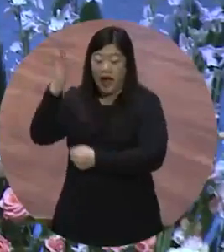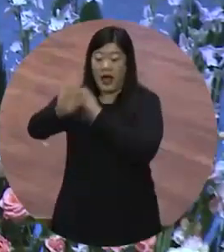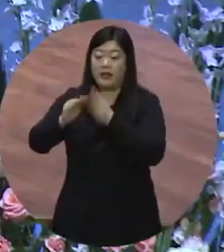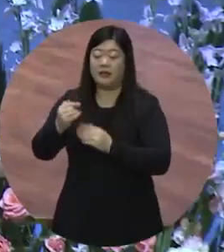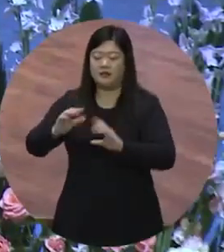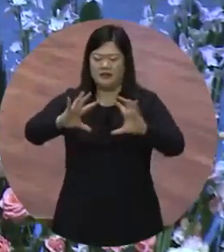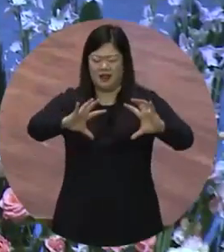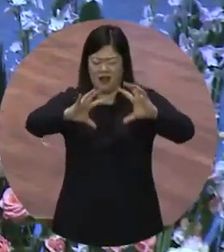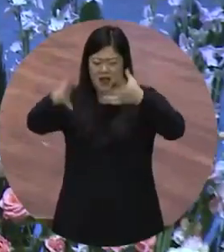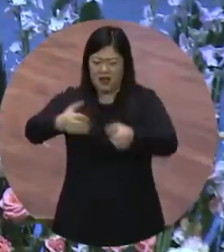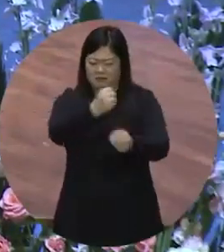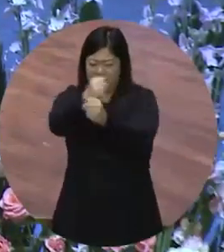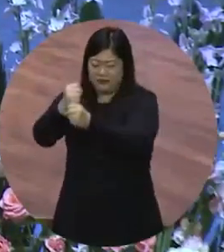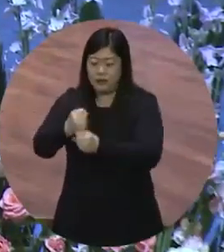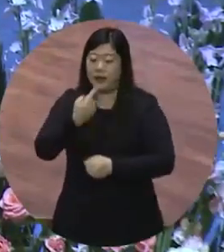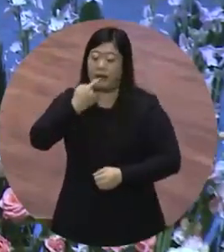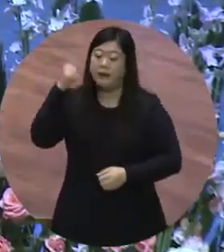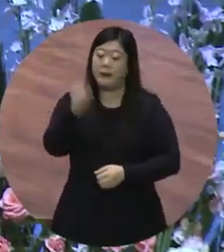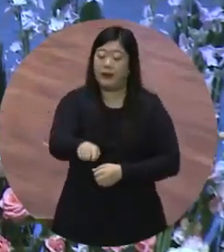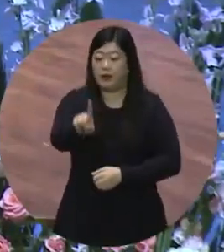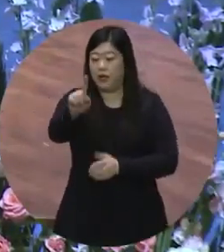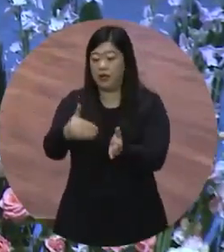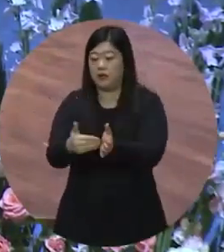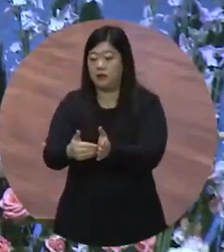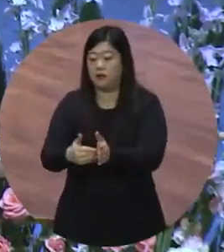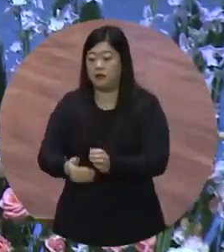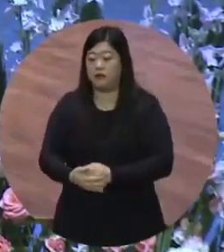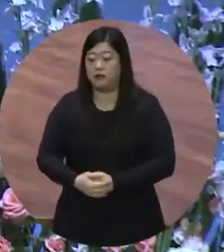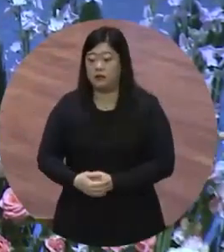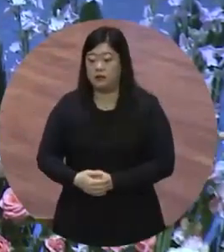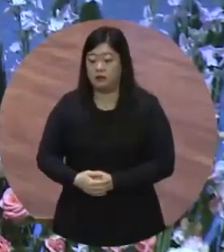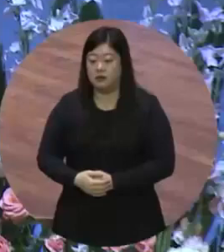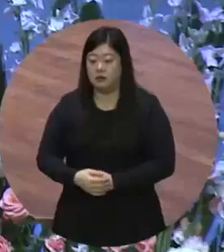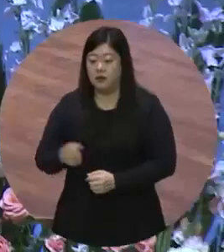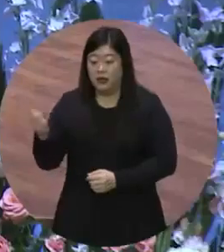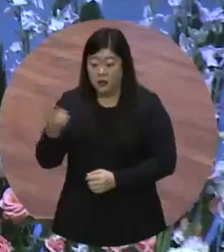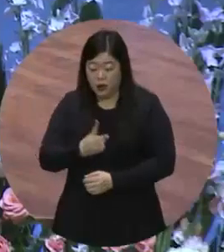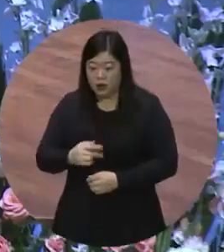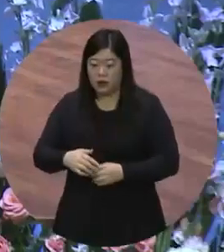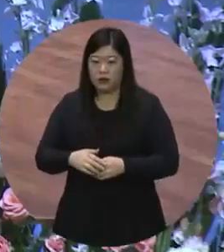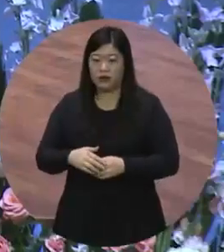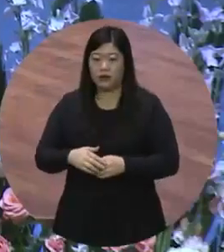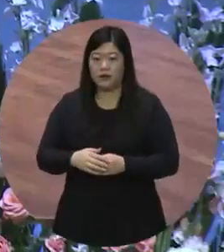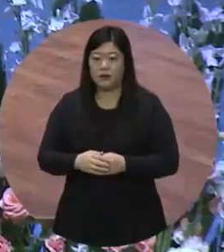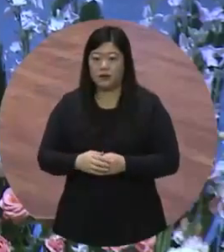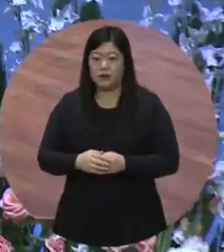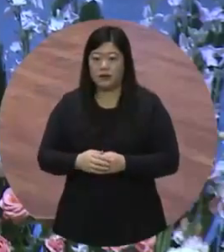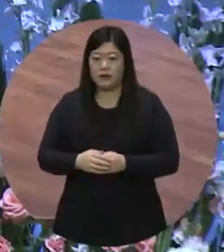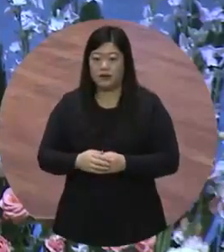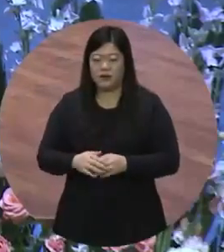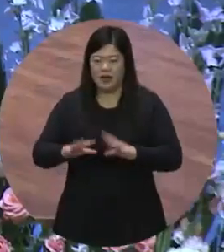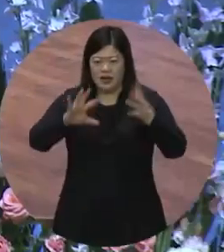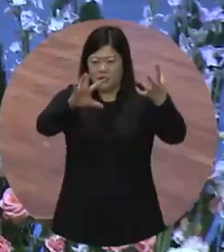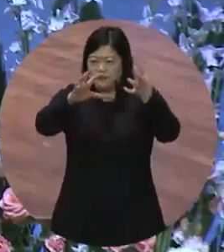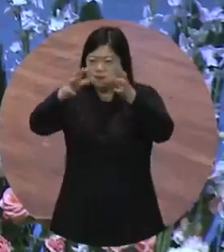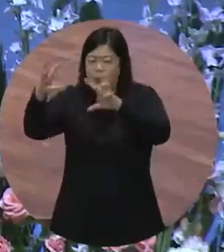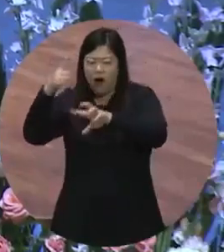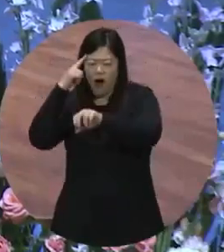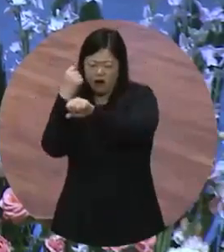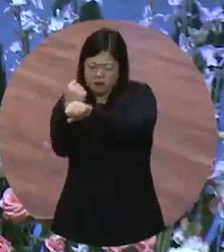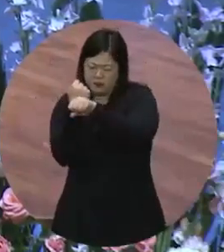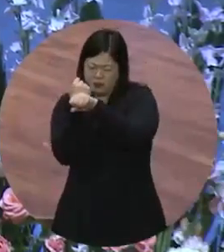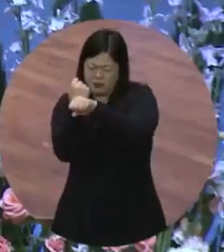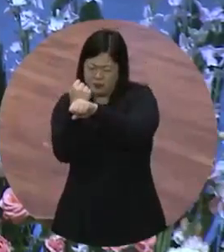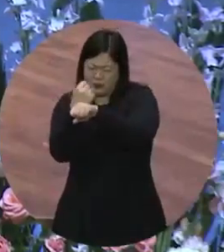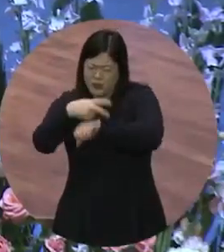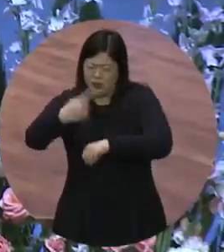하나님이세요. 말씀 하나로 인간이 평생 연구해도 다 못할 이 우주 만물을